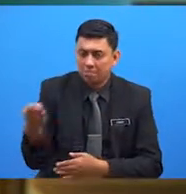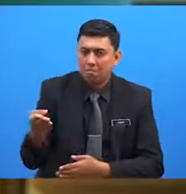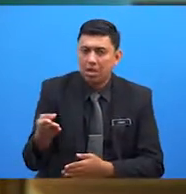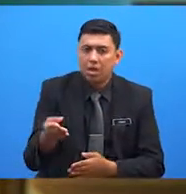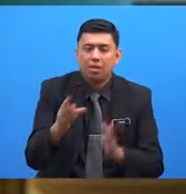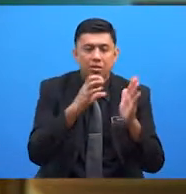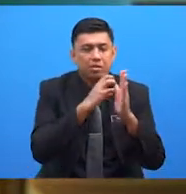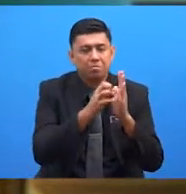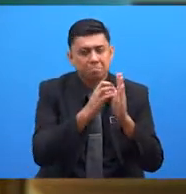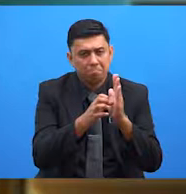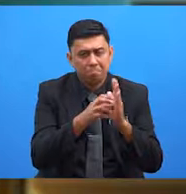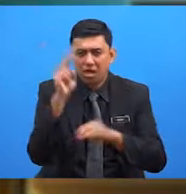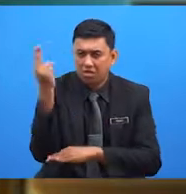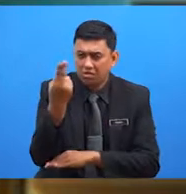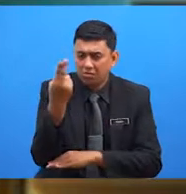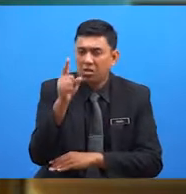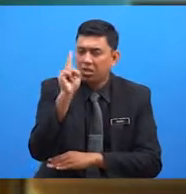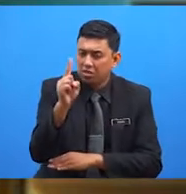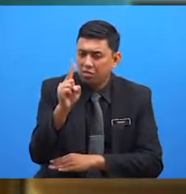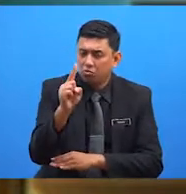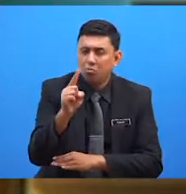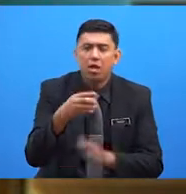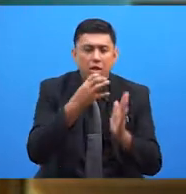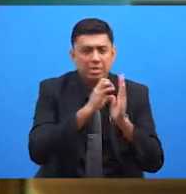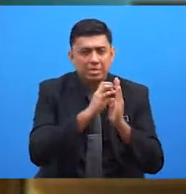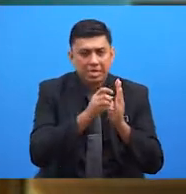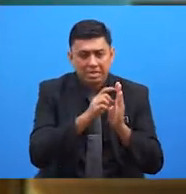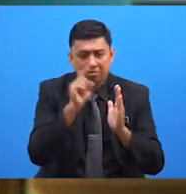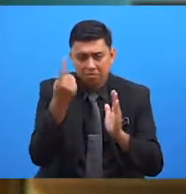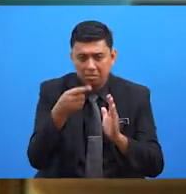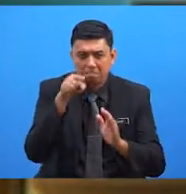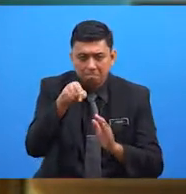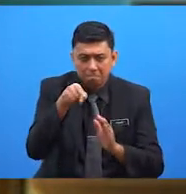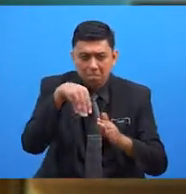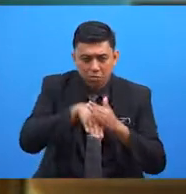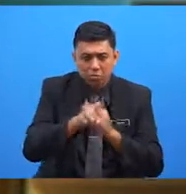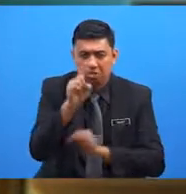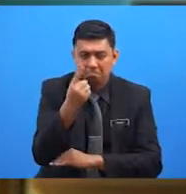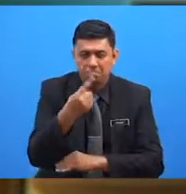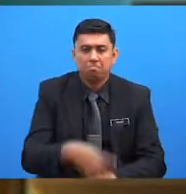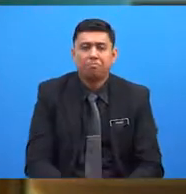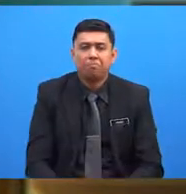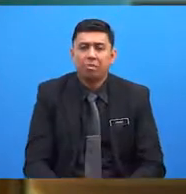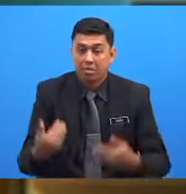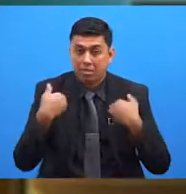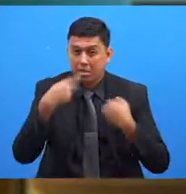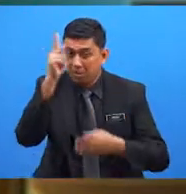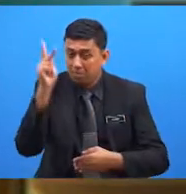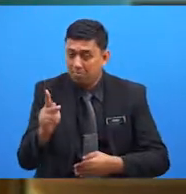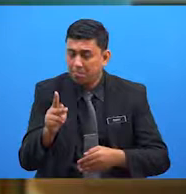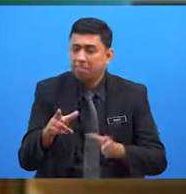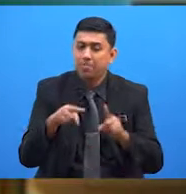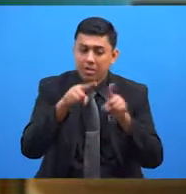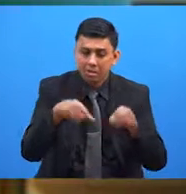data atau hanya memasukkan satu data dan terus klik butang login? Adakah laman web